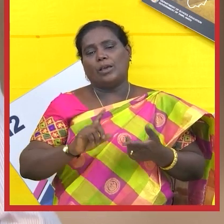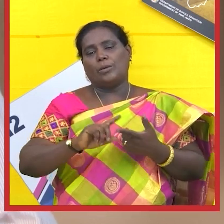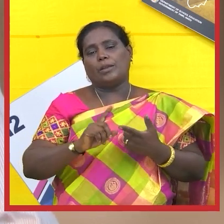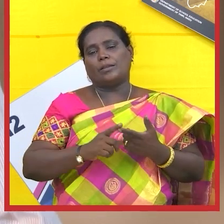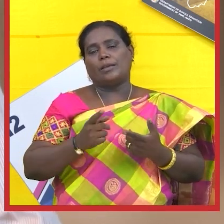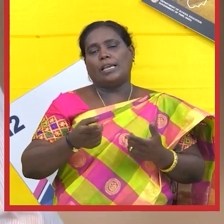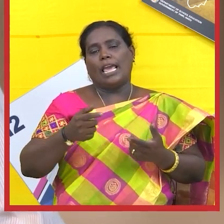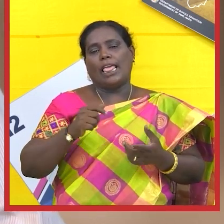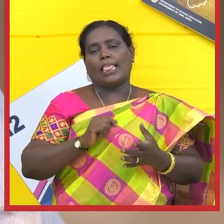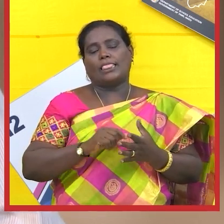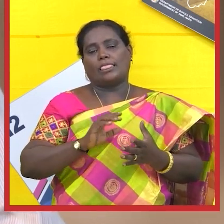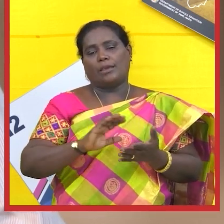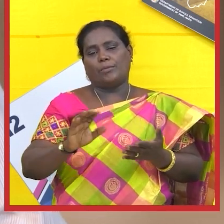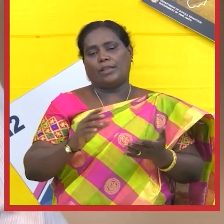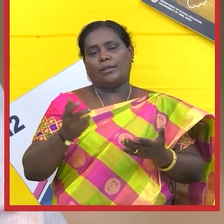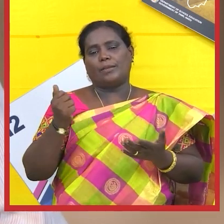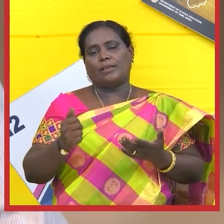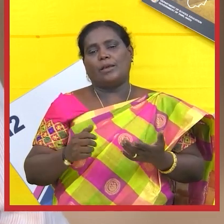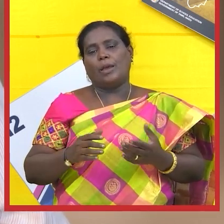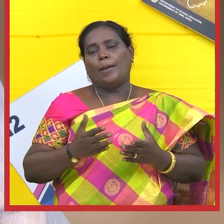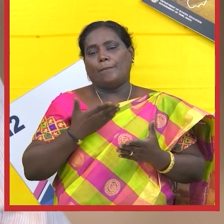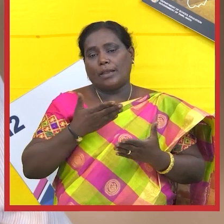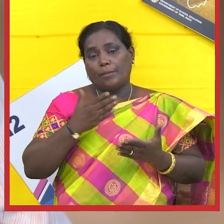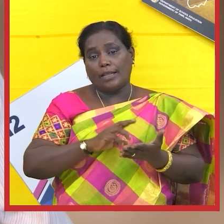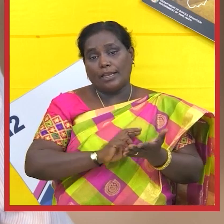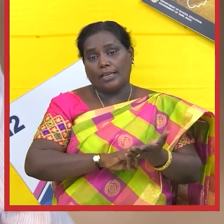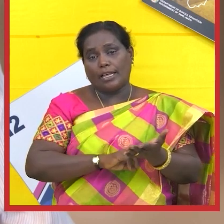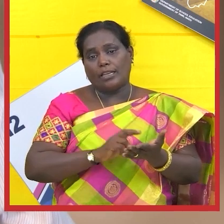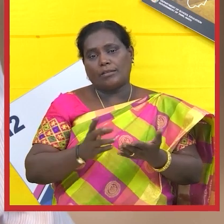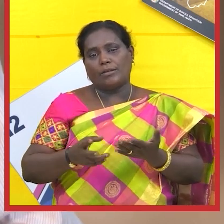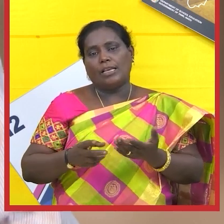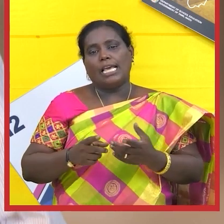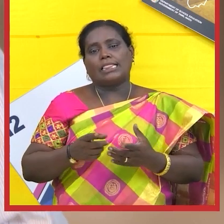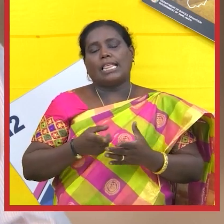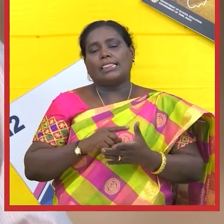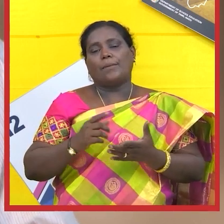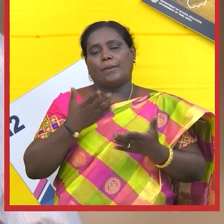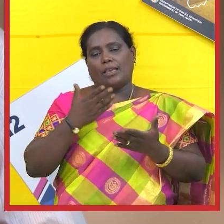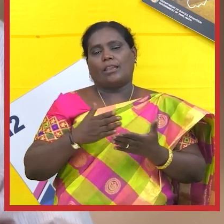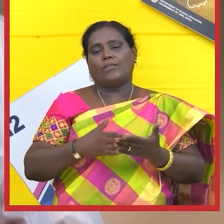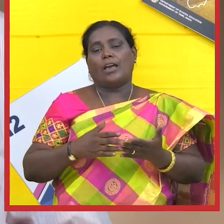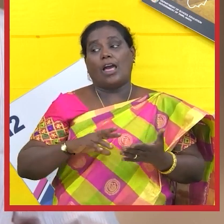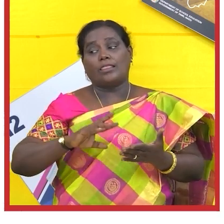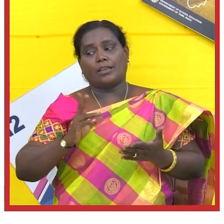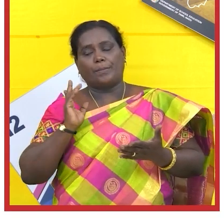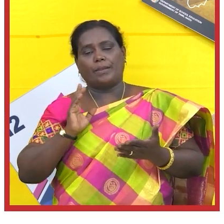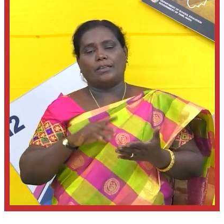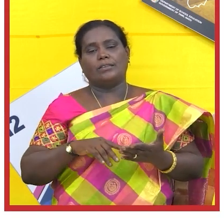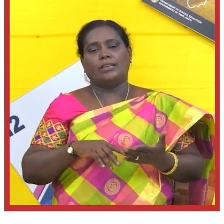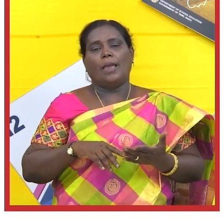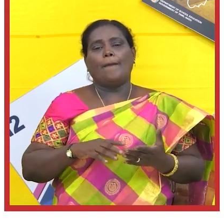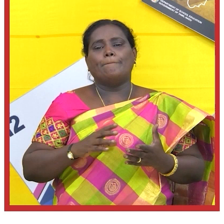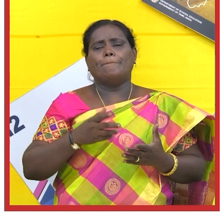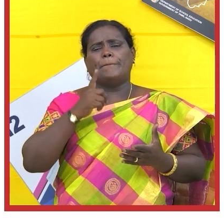இருந்தது. அதற்கு அடிகோலியவர்கள் மறைமலை அடிகளாரும் தந்தை பெரியாரும் அவர்கள். அதற்கு பிறகு